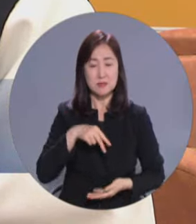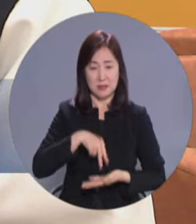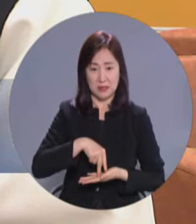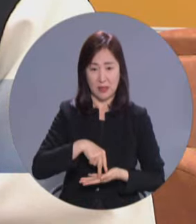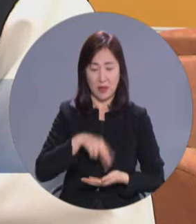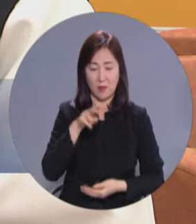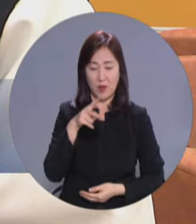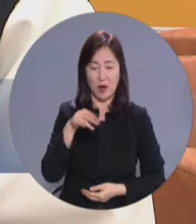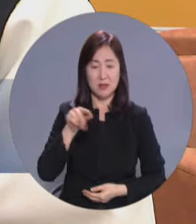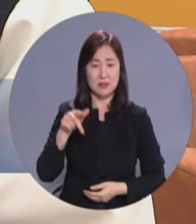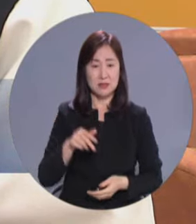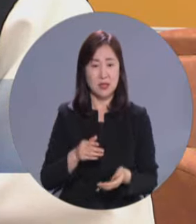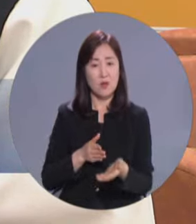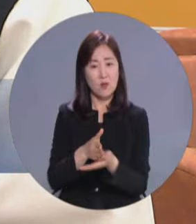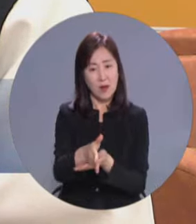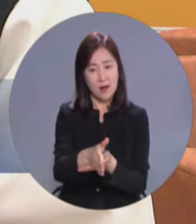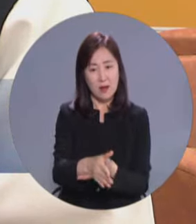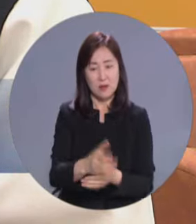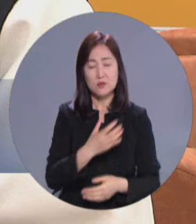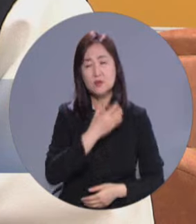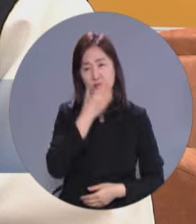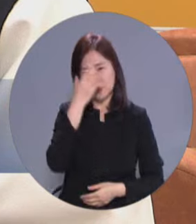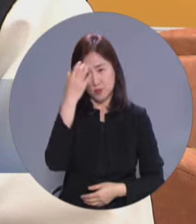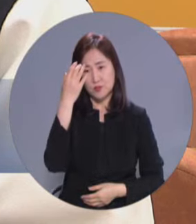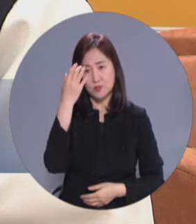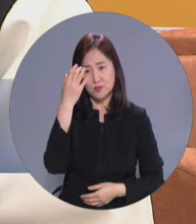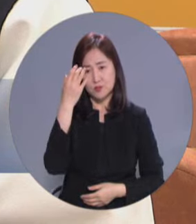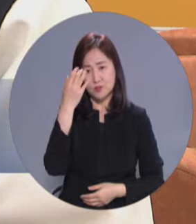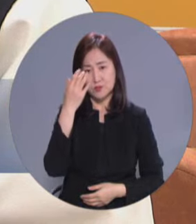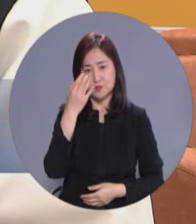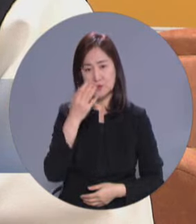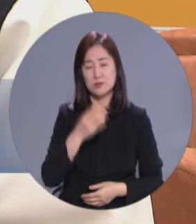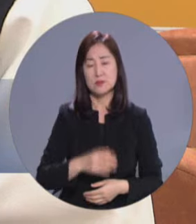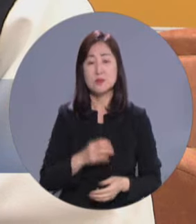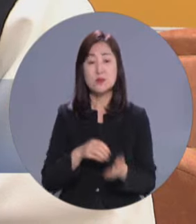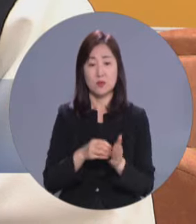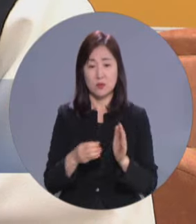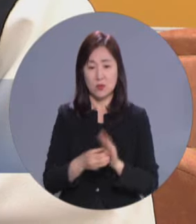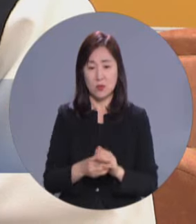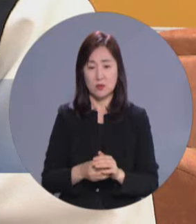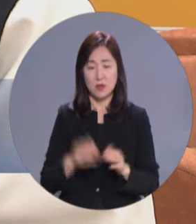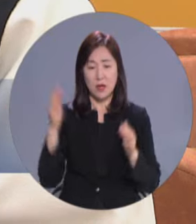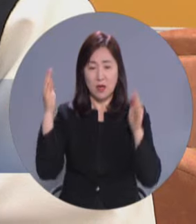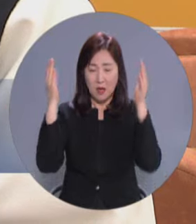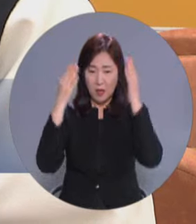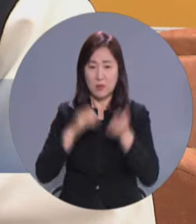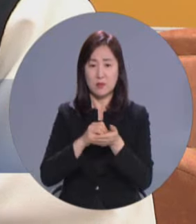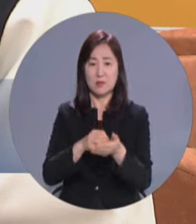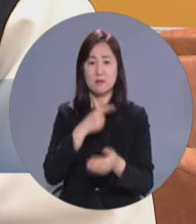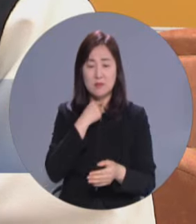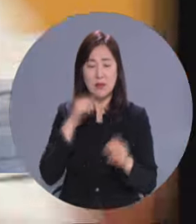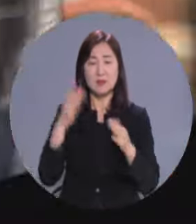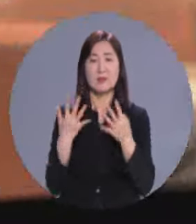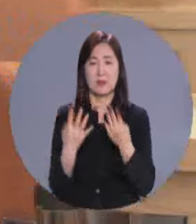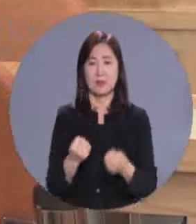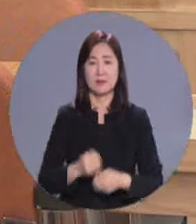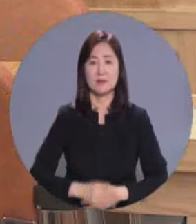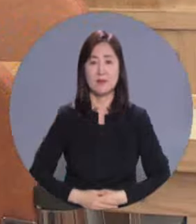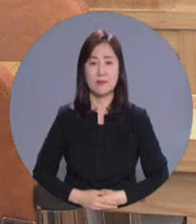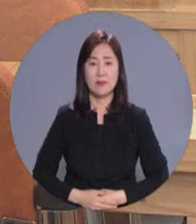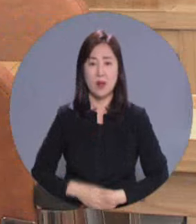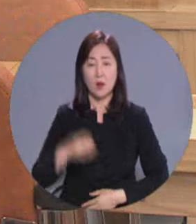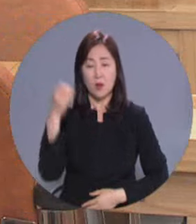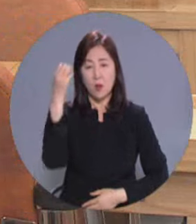명지대 바둑 학과가 선망의 대상이라고 해도 과언이 아닐 정도로 진학을 희망하는 학생들이 굉장히 많았는데